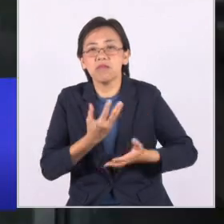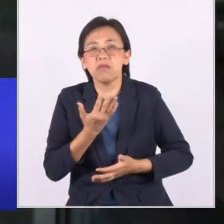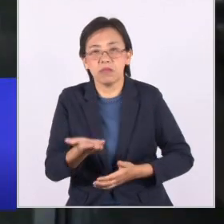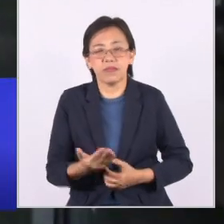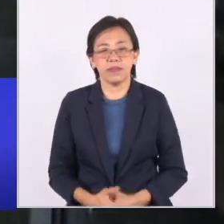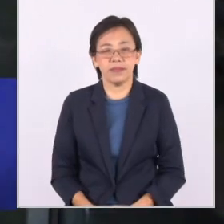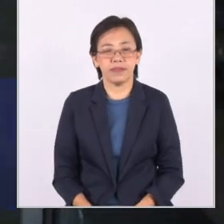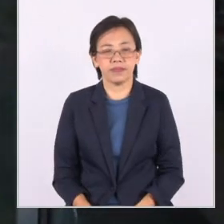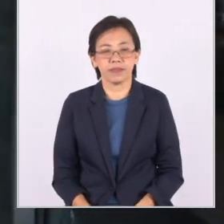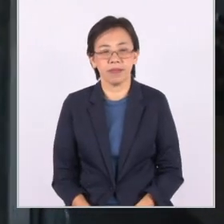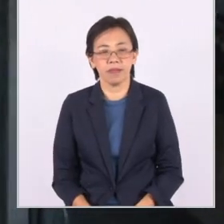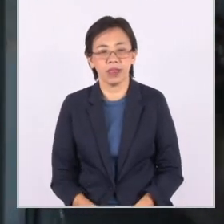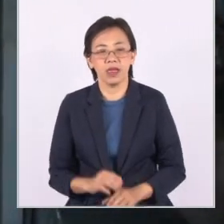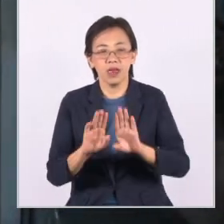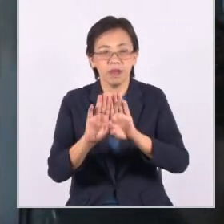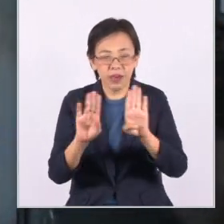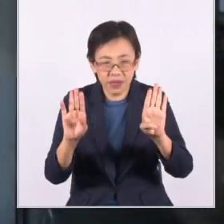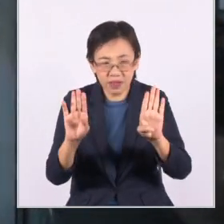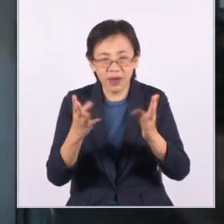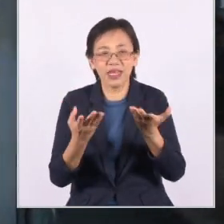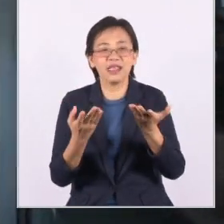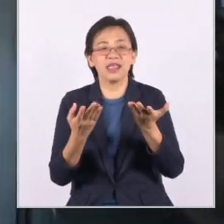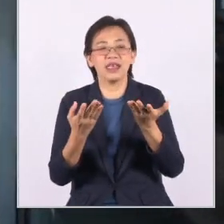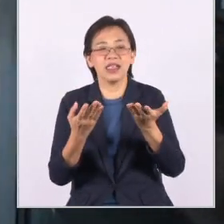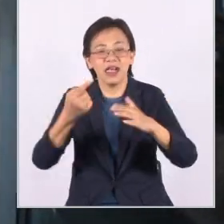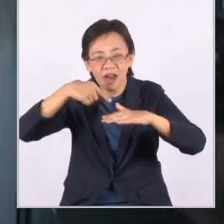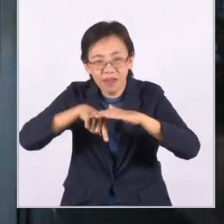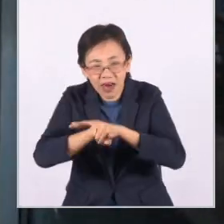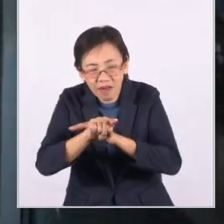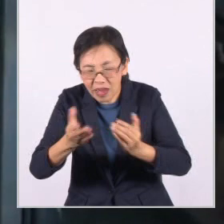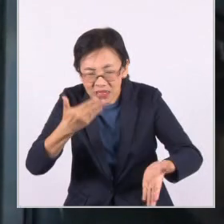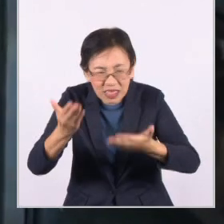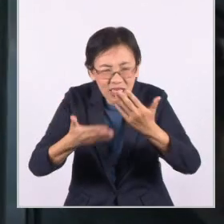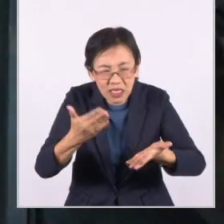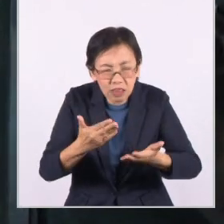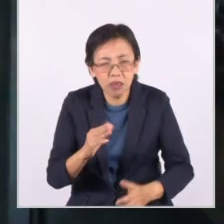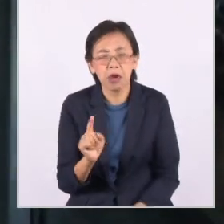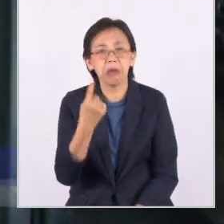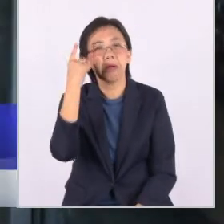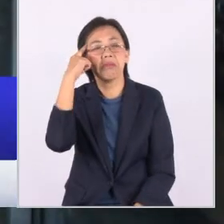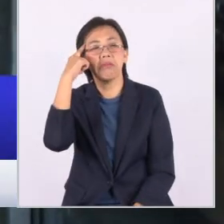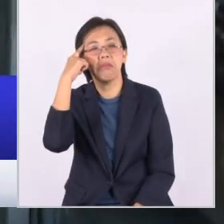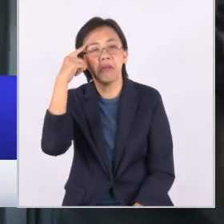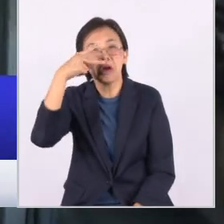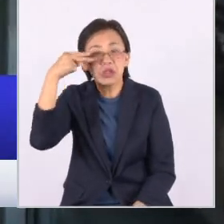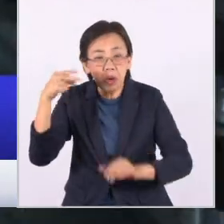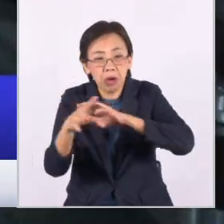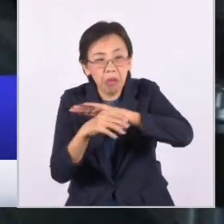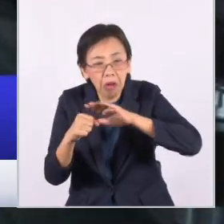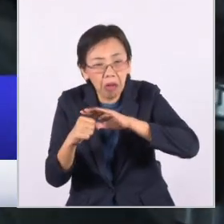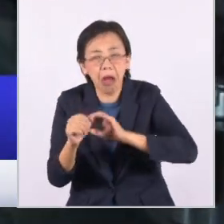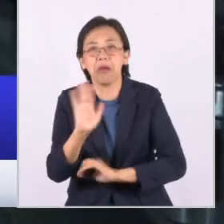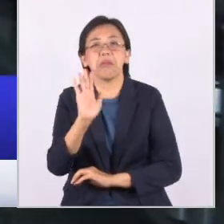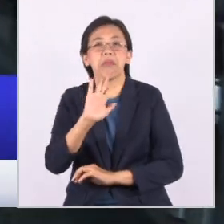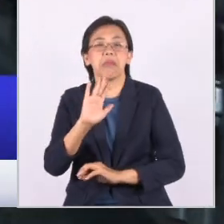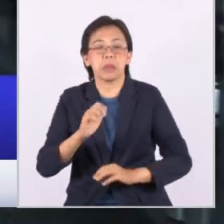ตอนที่เปิดประตูทิ้งไว้หรือว่าลืมอะไรเขาจะเข้าไปลื้อค้นไปแบบพี่กลับมาบางทีนึกว่าโจรอ่ะพอดูดู